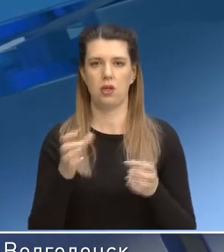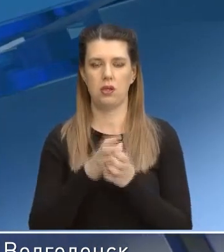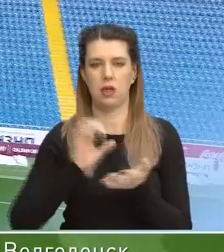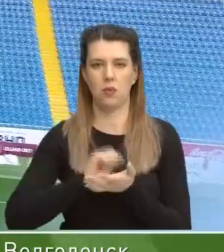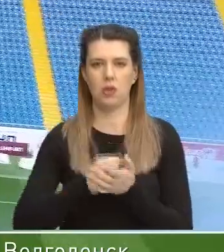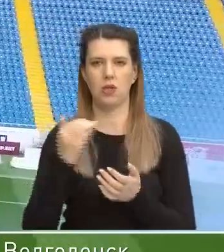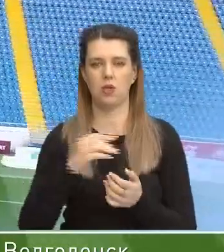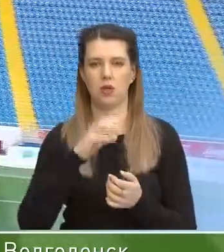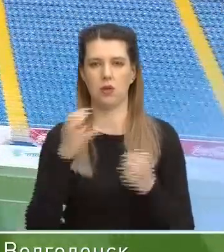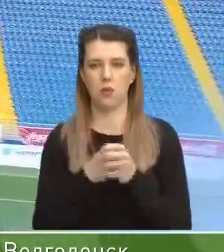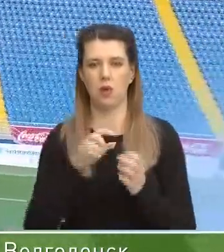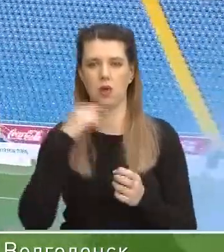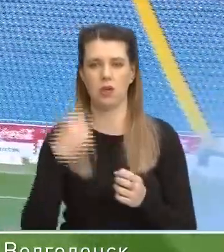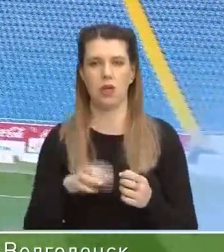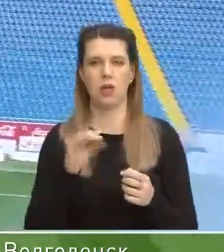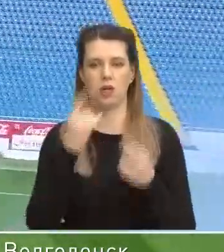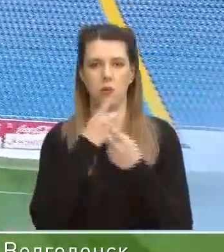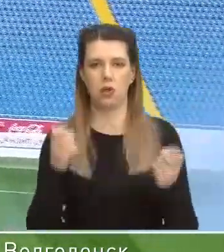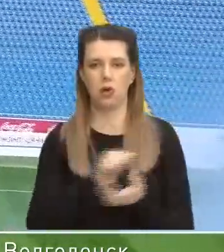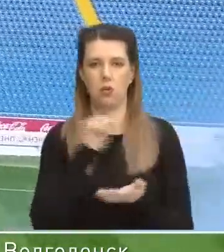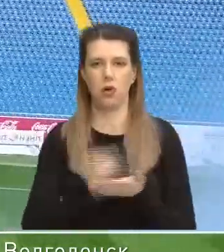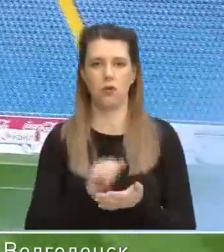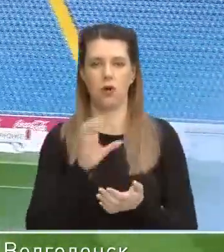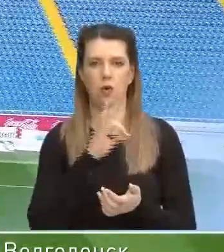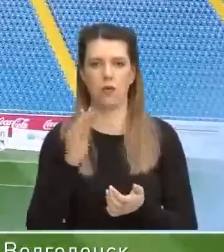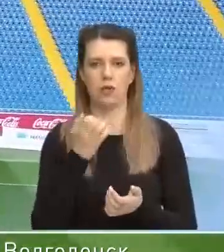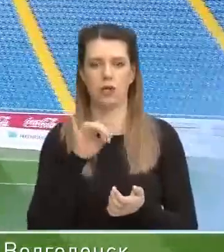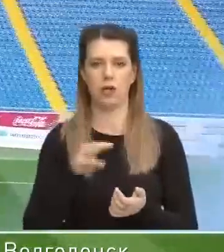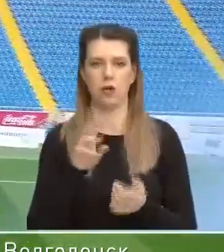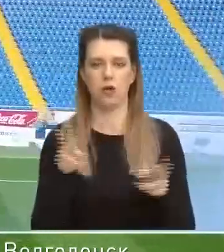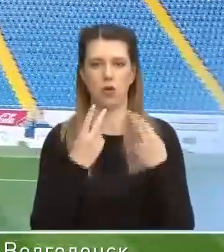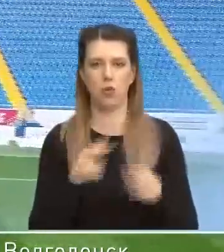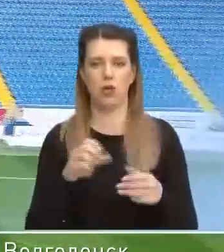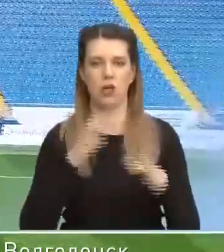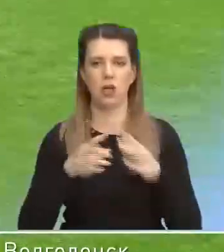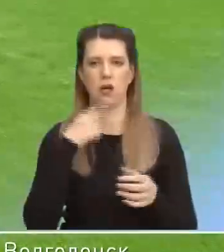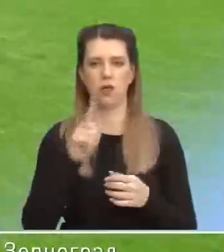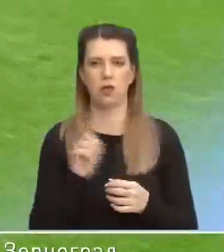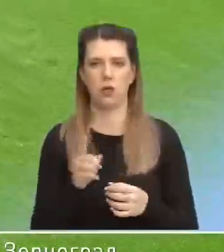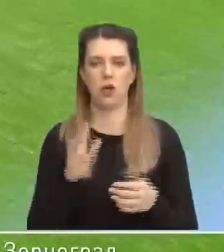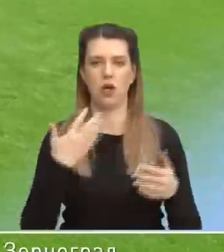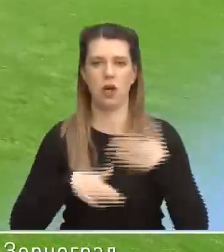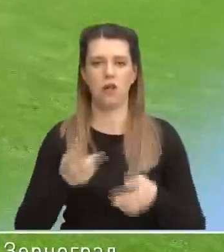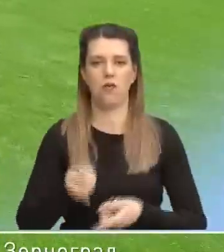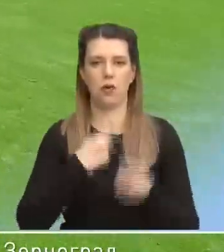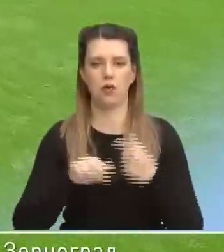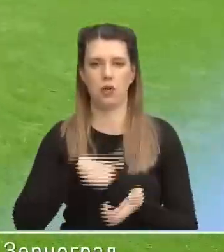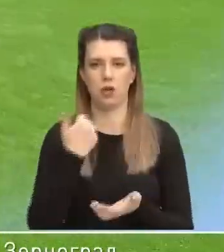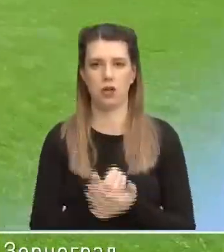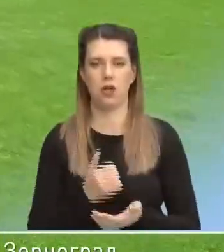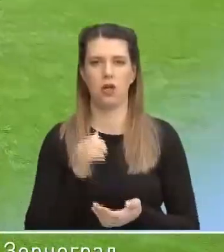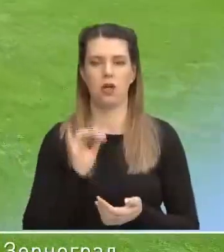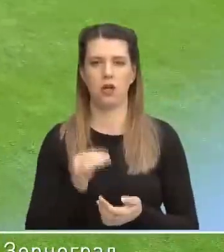на работе со сборной России. В сообщении, опубликованном на официальном сайте клуба, тренер говорит, что рад вновь возглавить